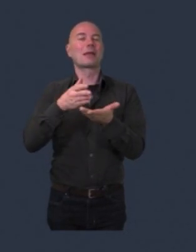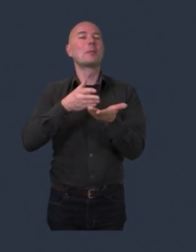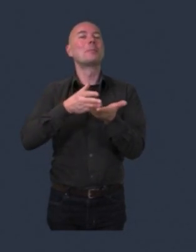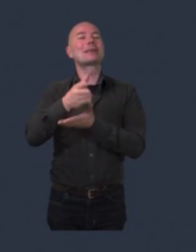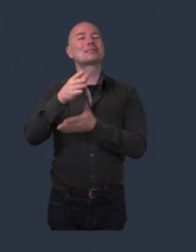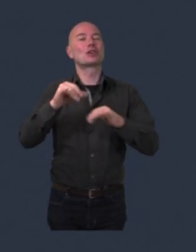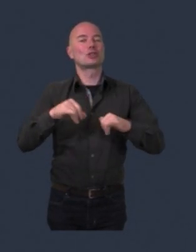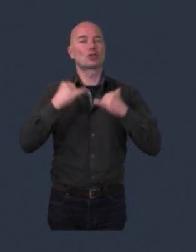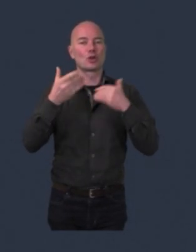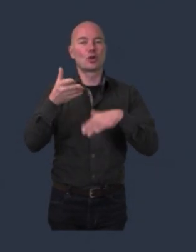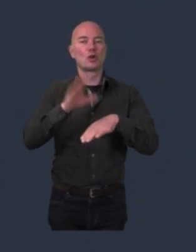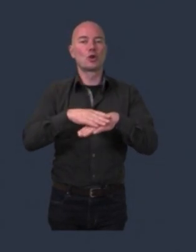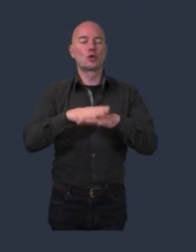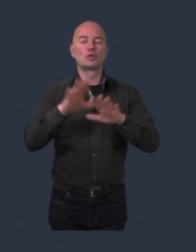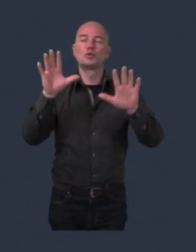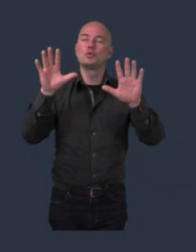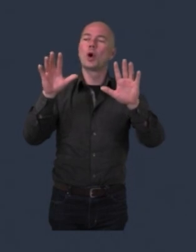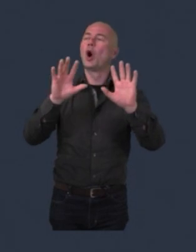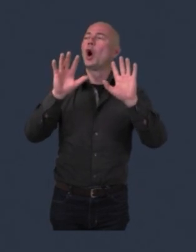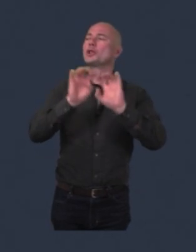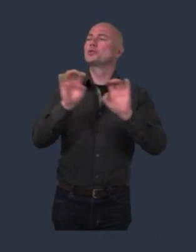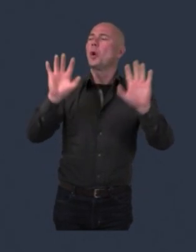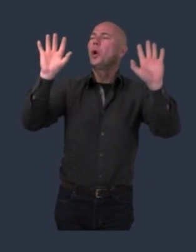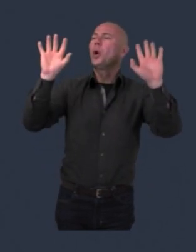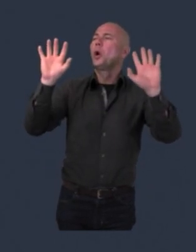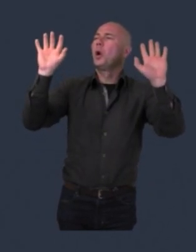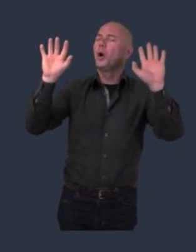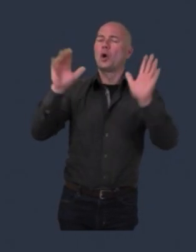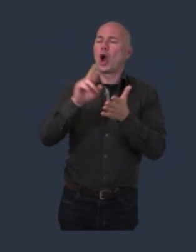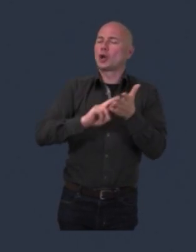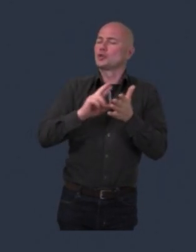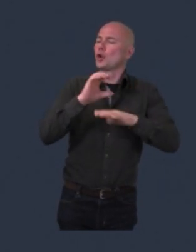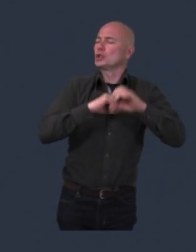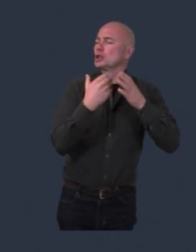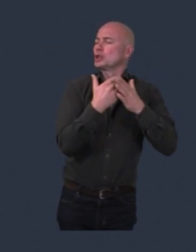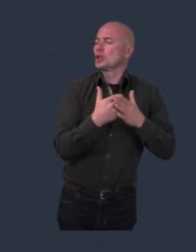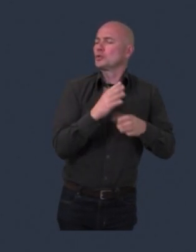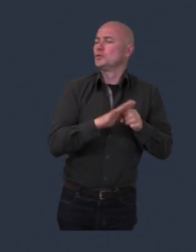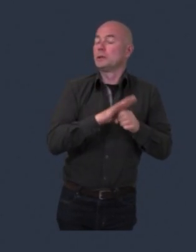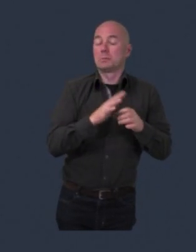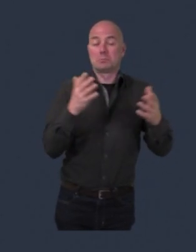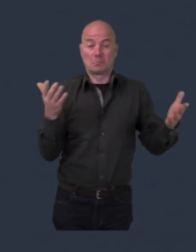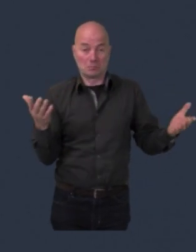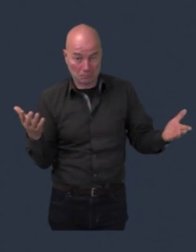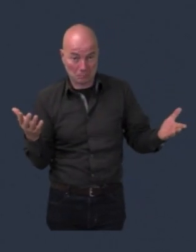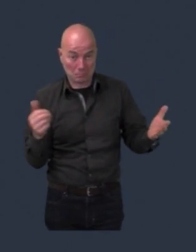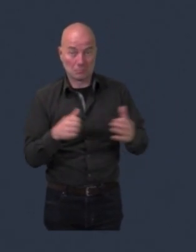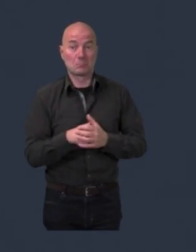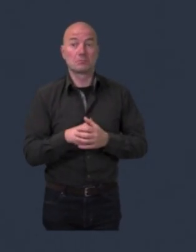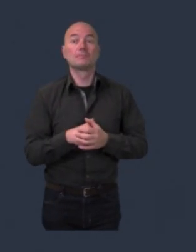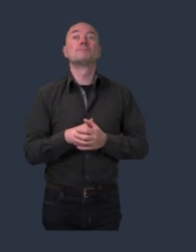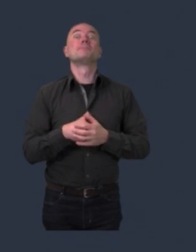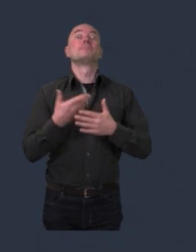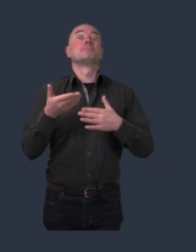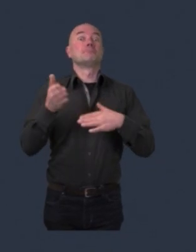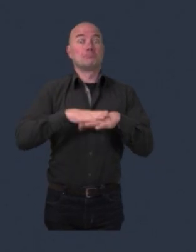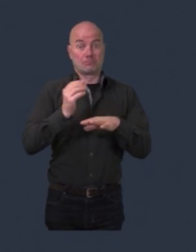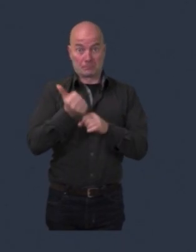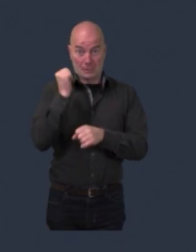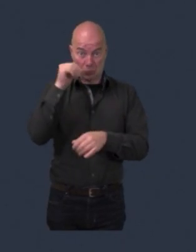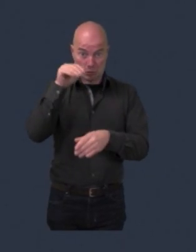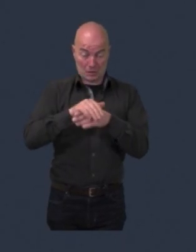de main au motif que la région, je cite, faisait beaucoup. Alors enfin, nous avons découvert donc ces mesures hier